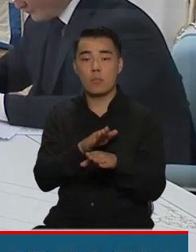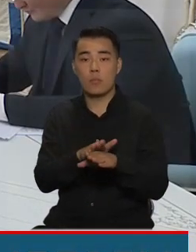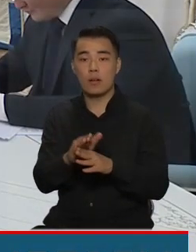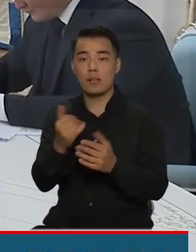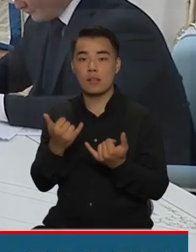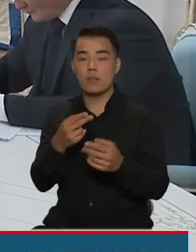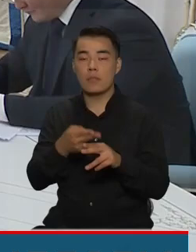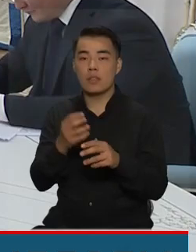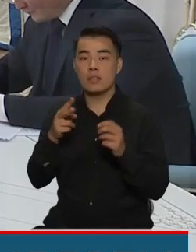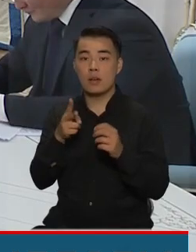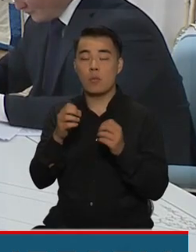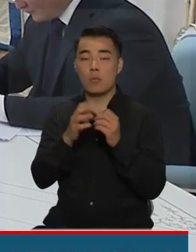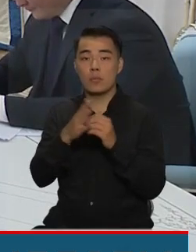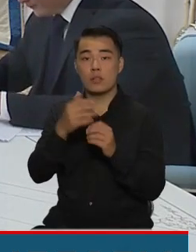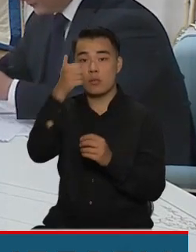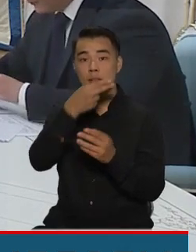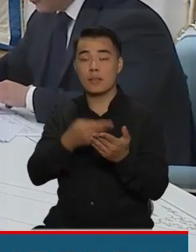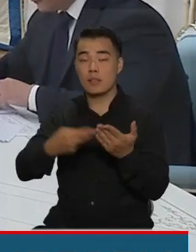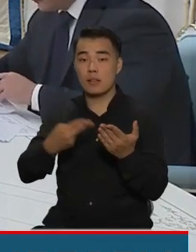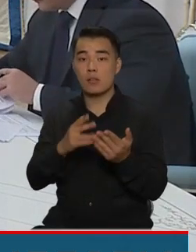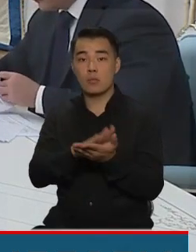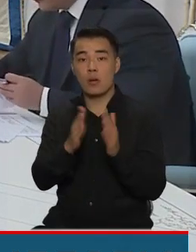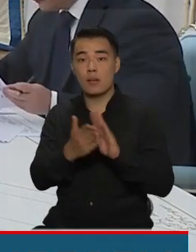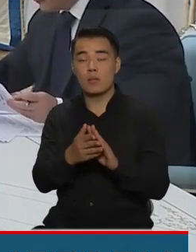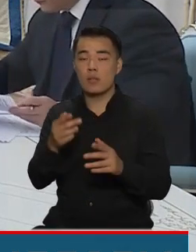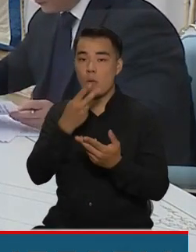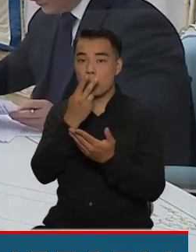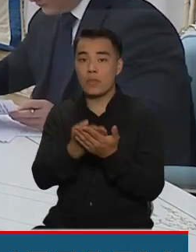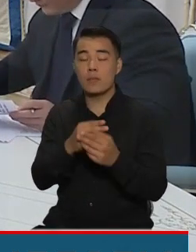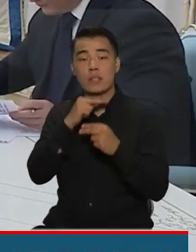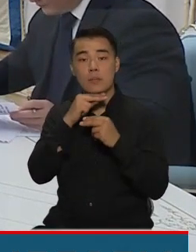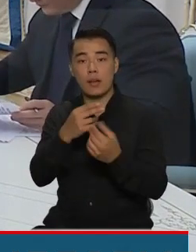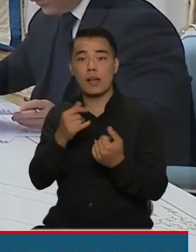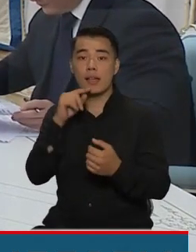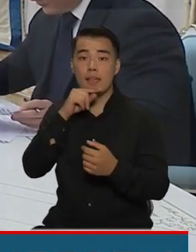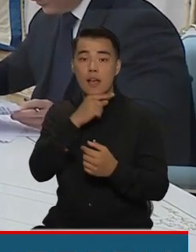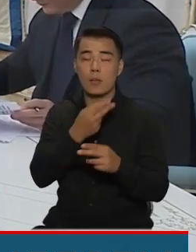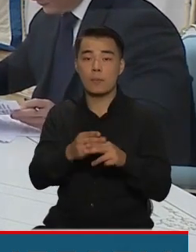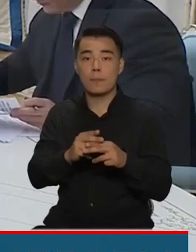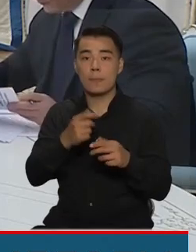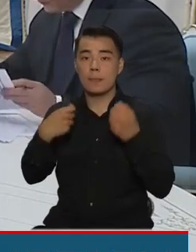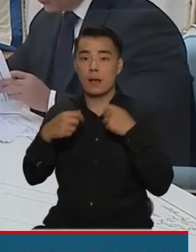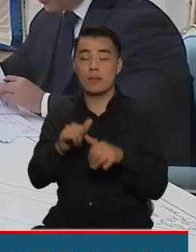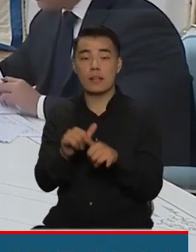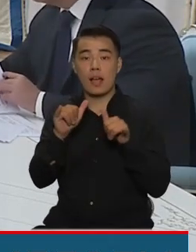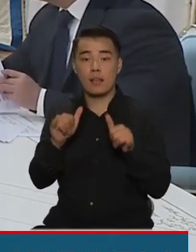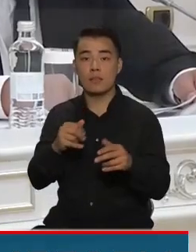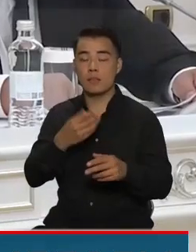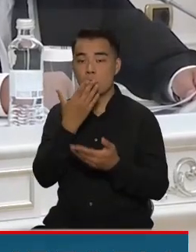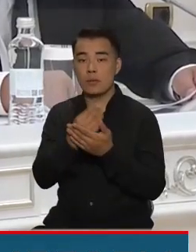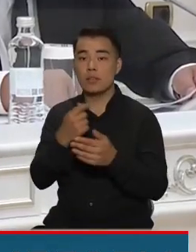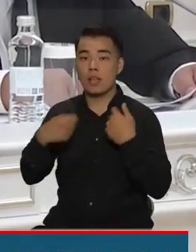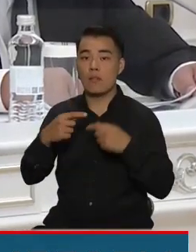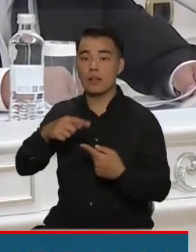жерде 2015 жылы қол қойылған шартты қатаң сақтап, тек экономикалық интеграция, сауда саттықты дамыту, өзара тауар